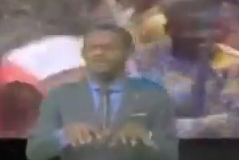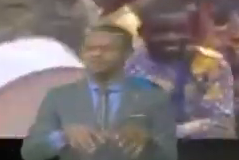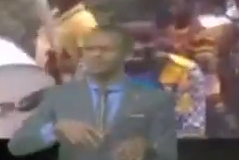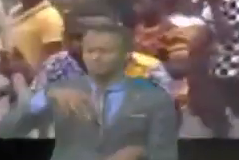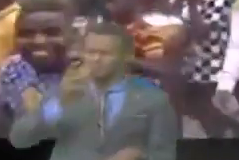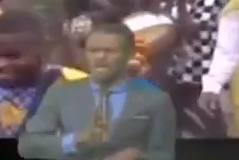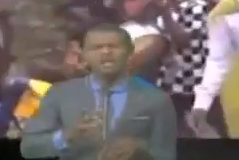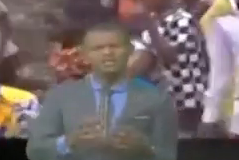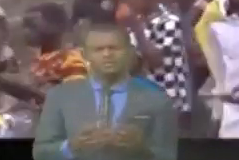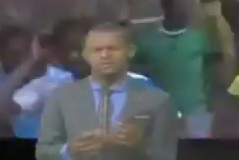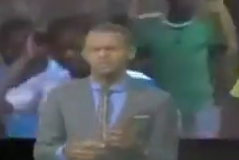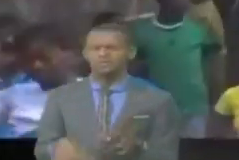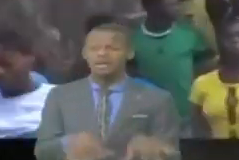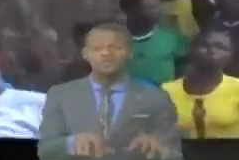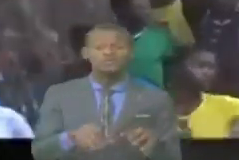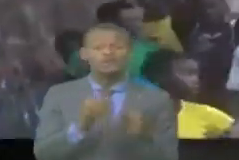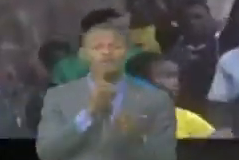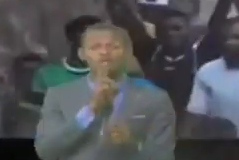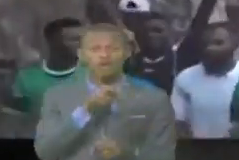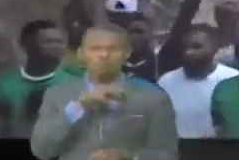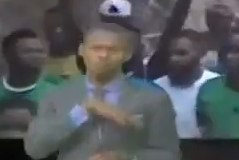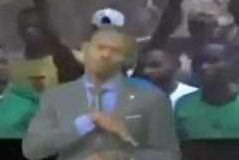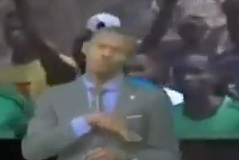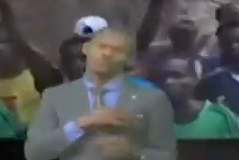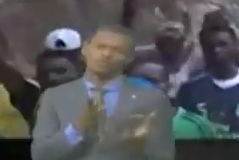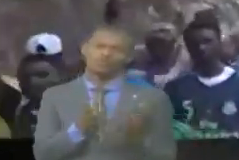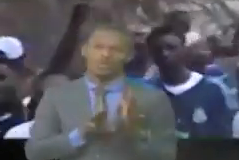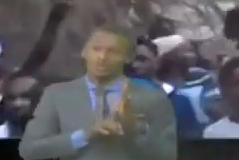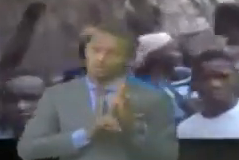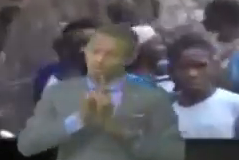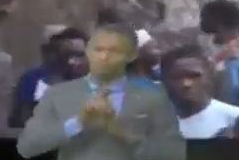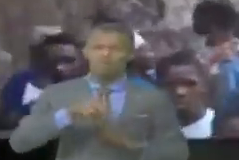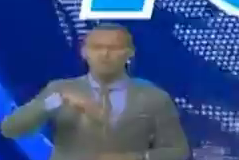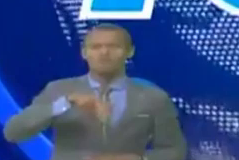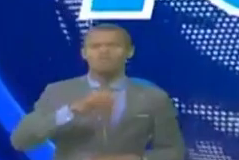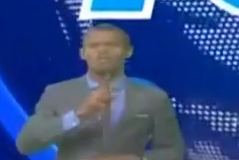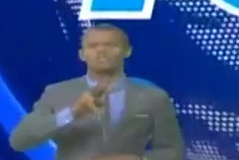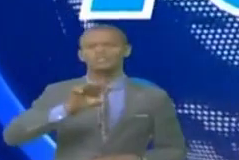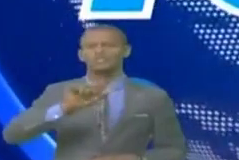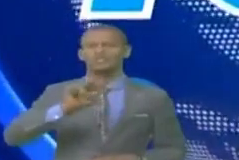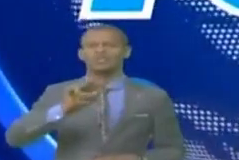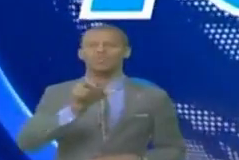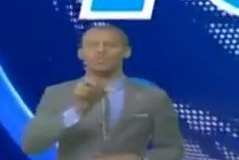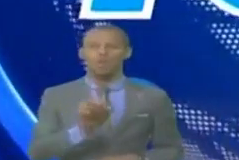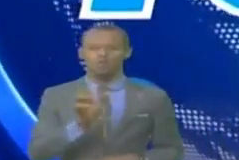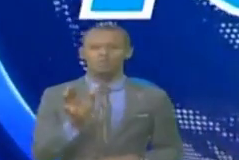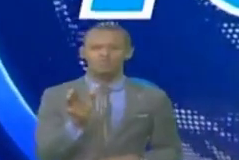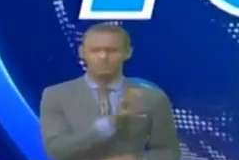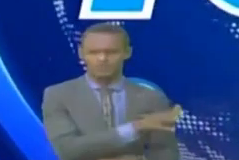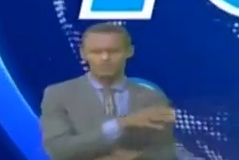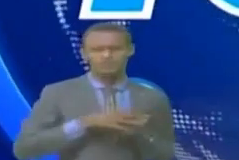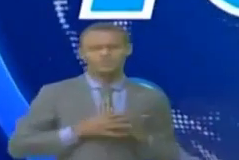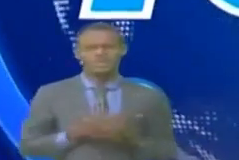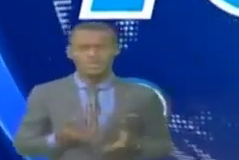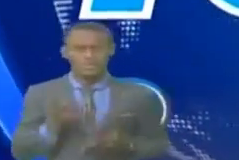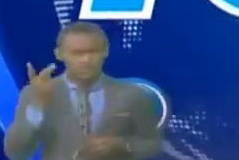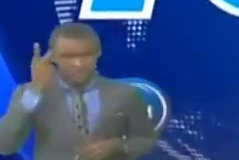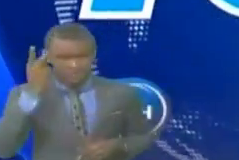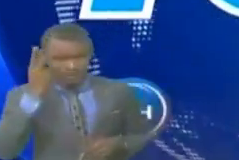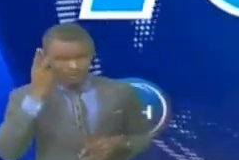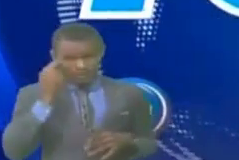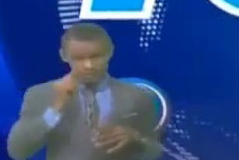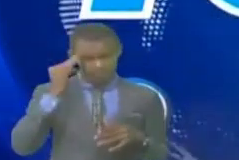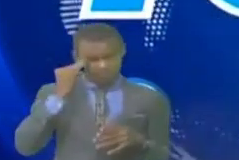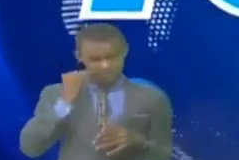visible et son combat pour le développement de la province du Kwango. Revenons à Kinshasa où la ministre de l'Emploi,